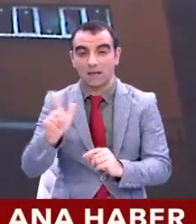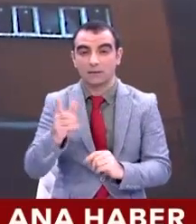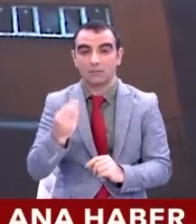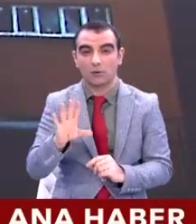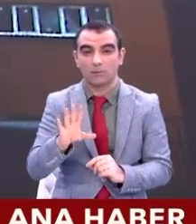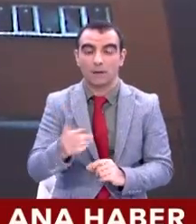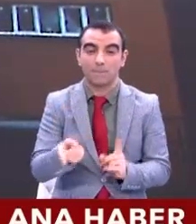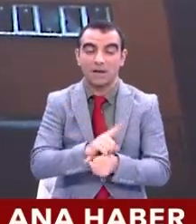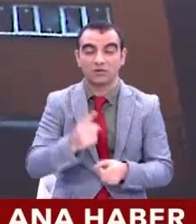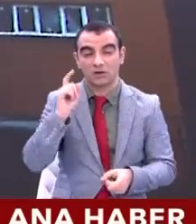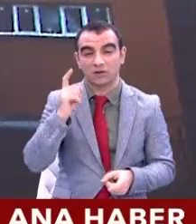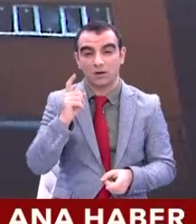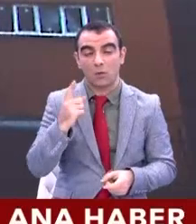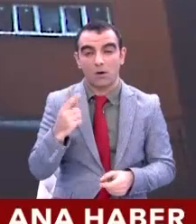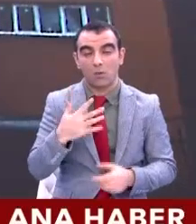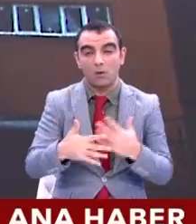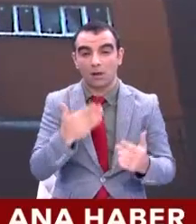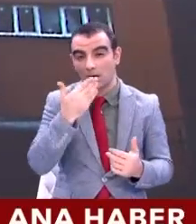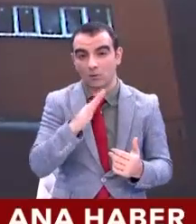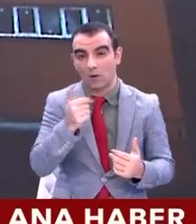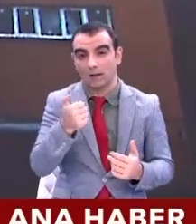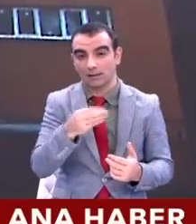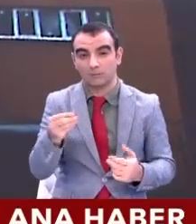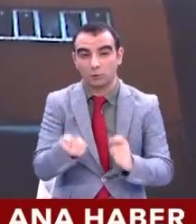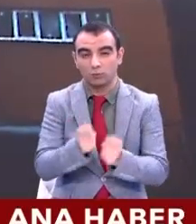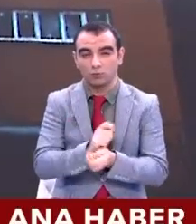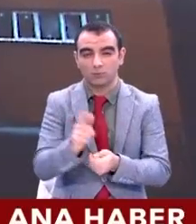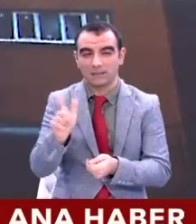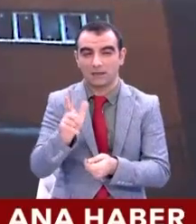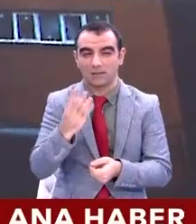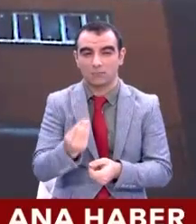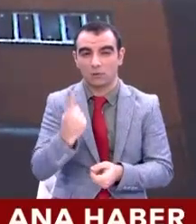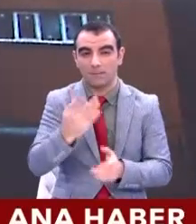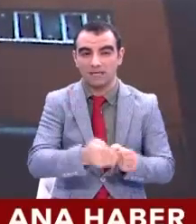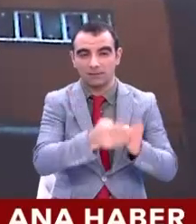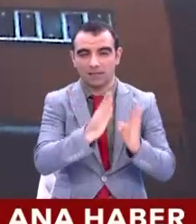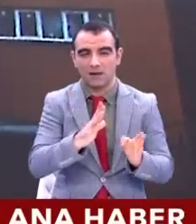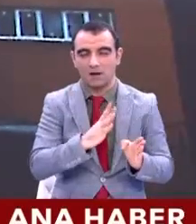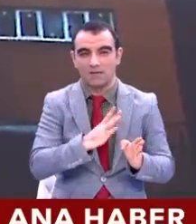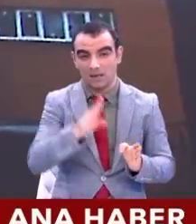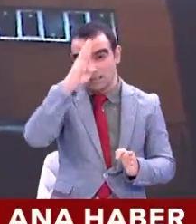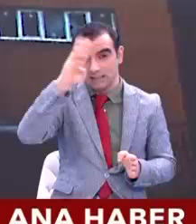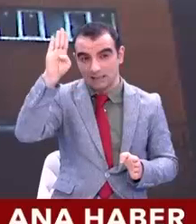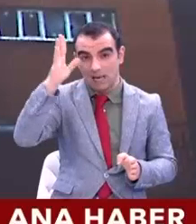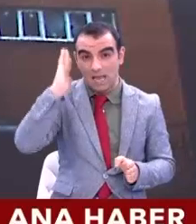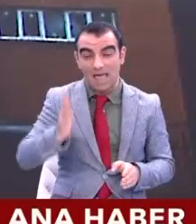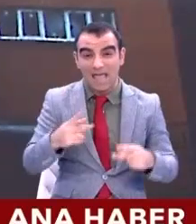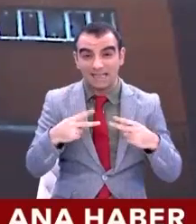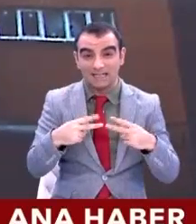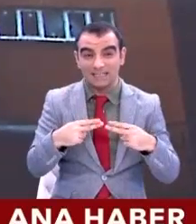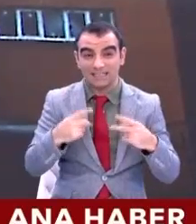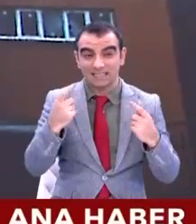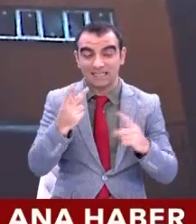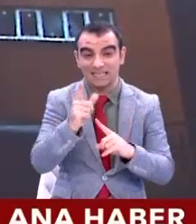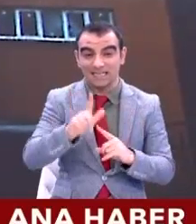başka çare yok çünkü 6 milyon dönüşülmesi gereken bina var 6 milyon ve İstanbul en riskli Kent